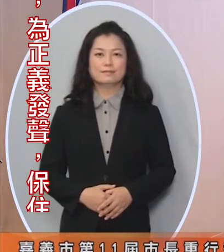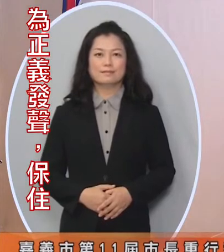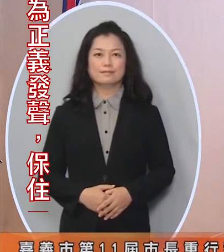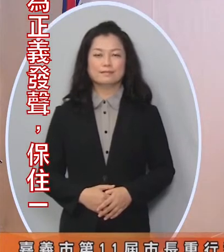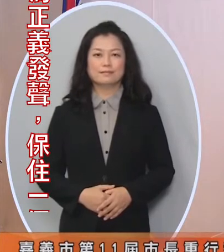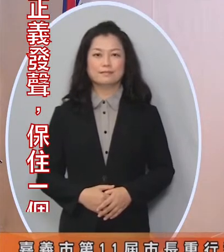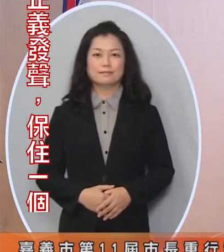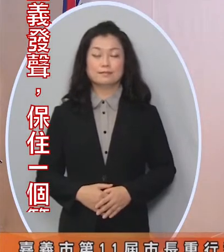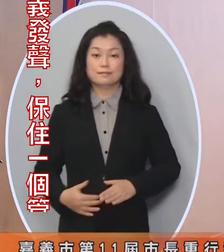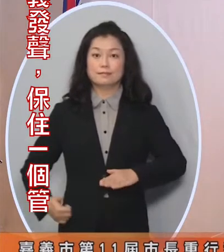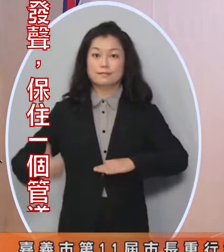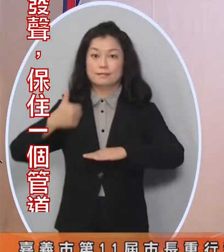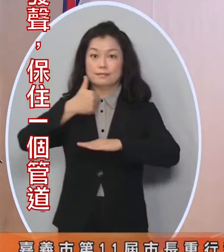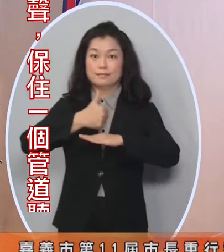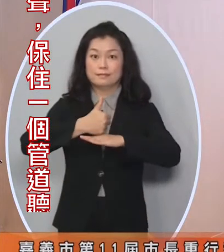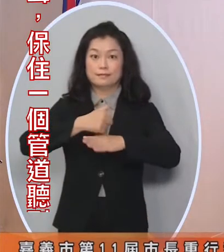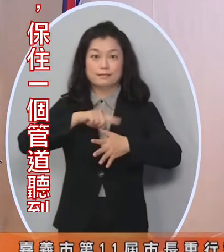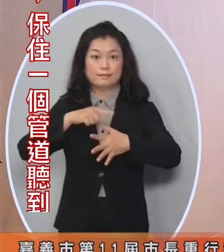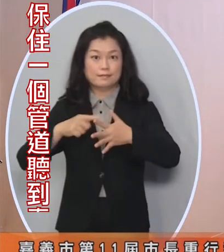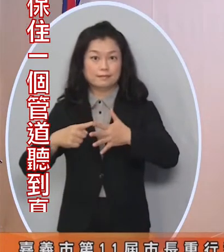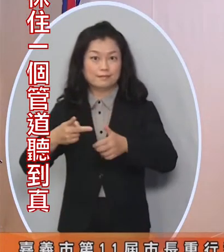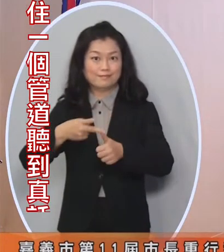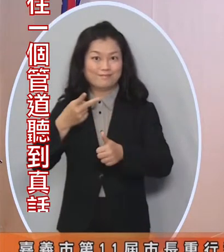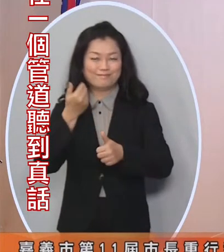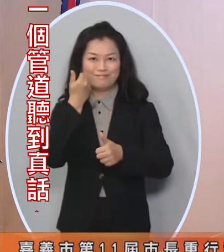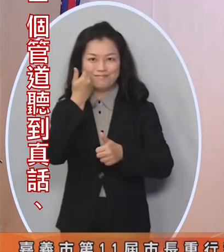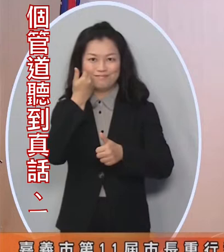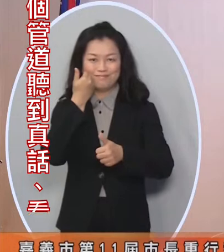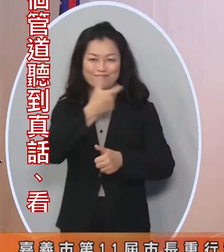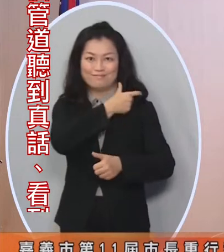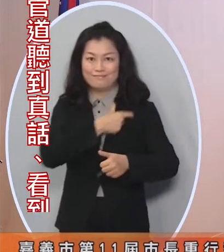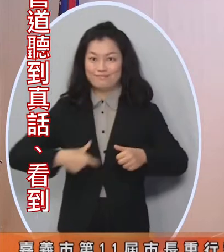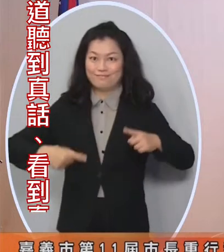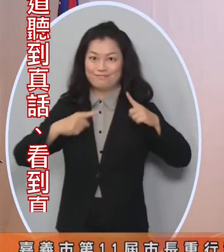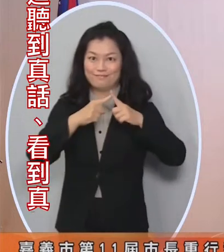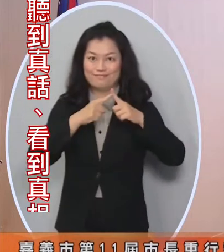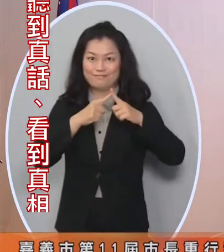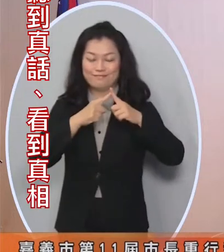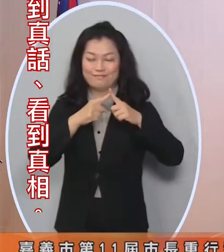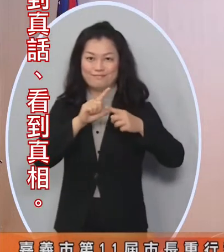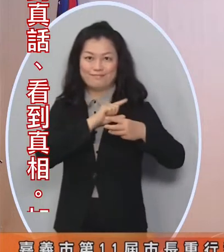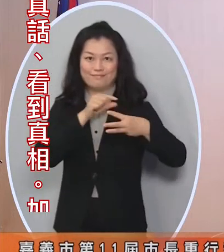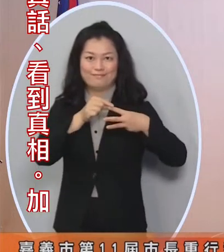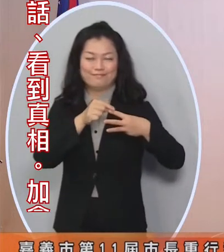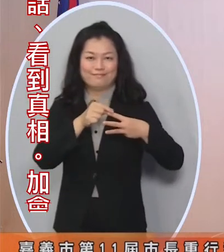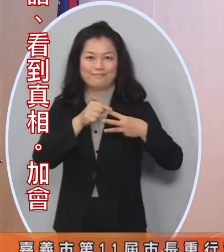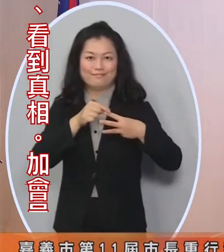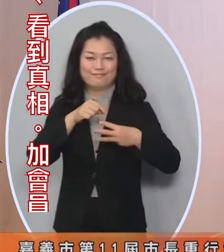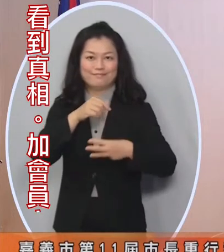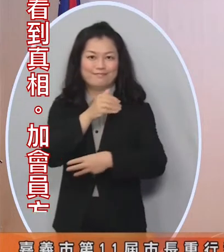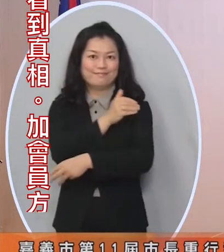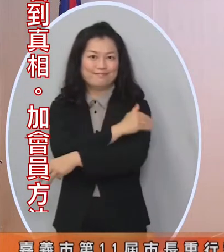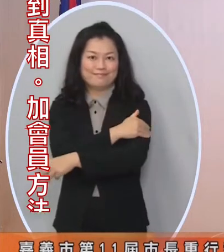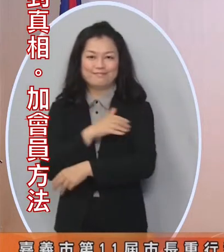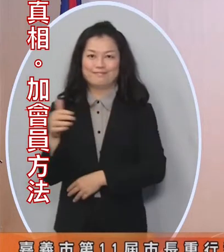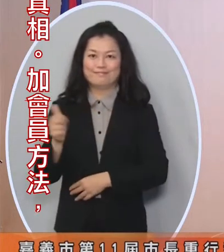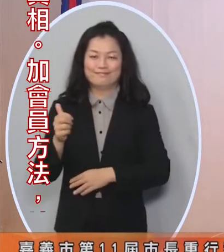请发言顺序第二位候选人陈泰山先生上台发言。